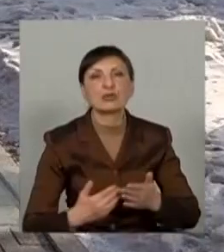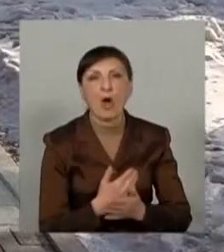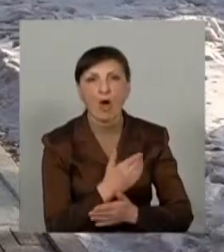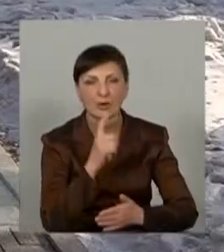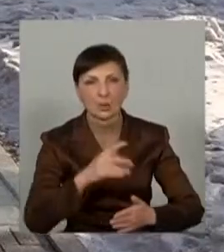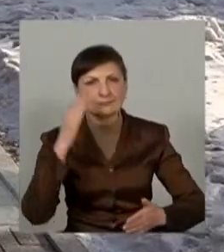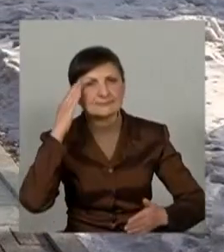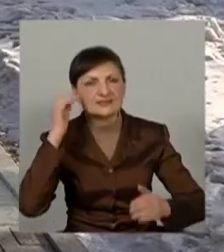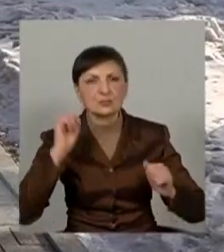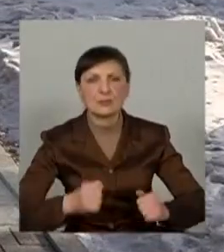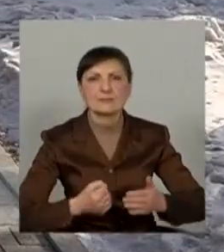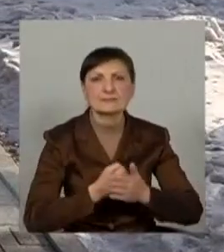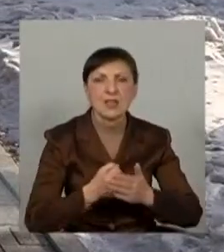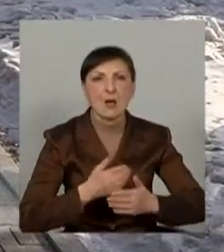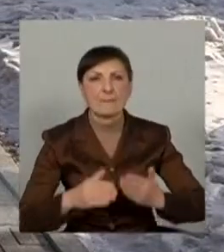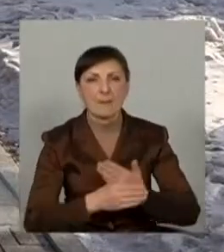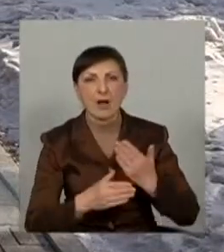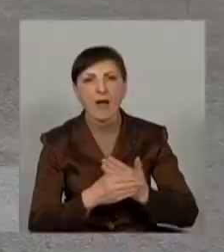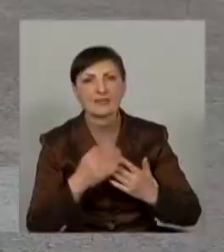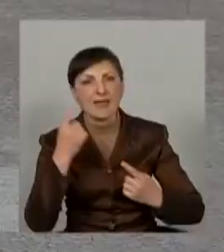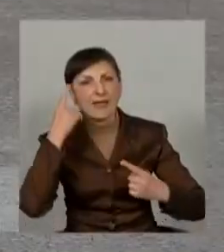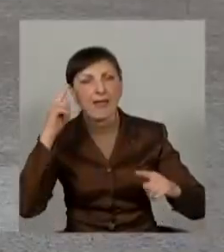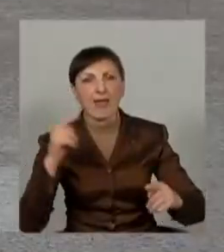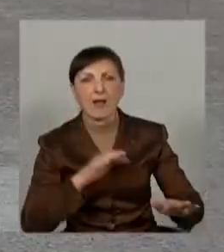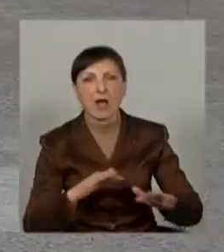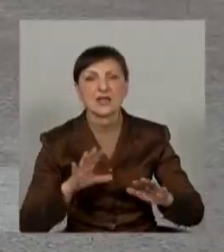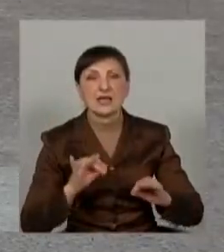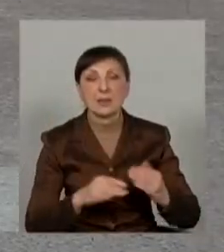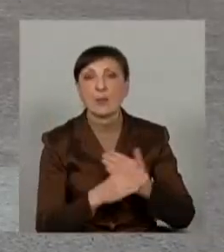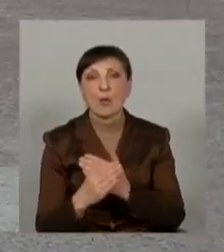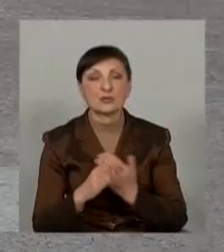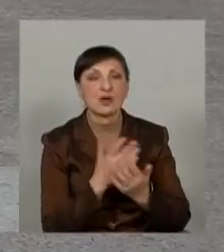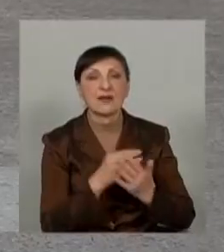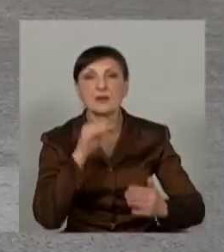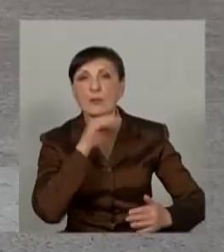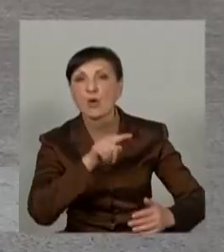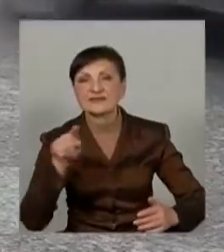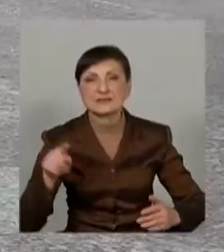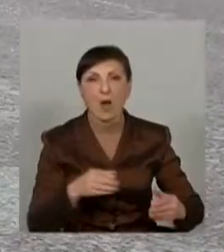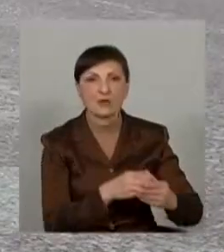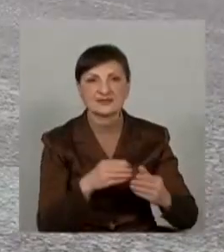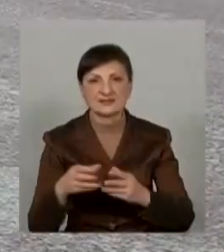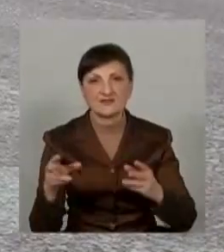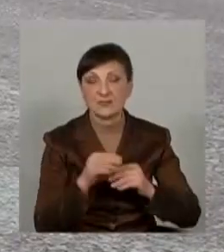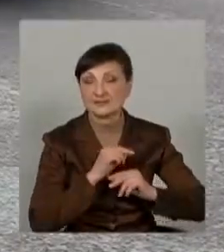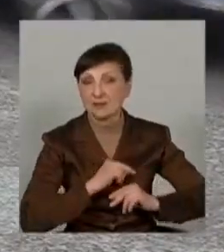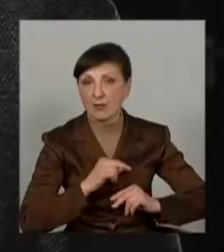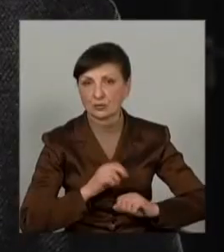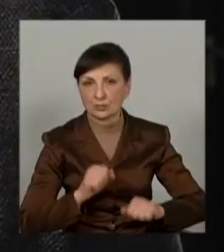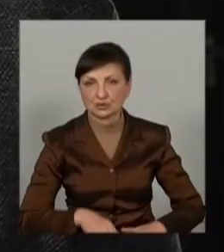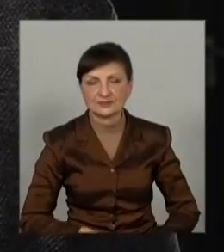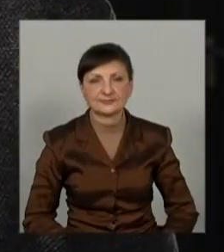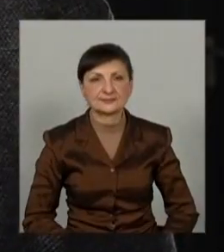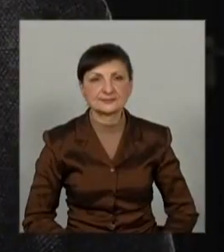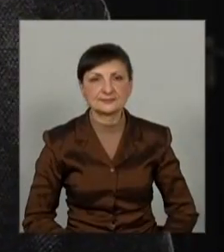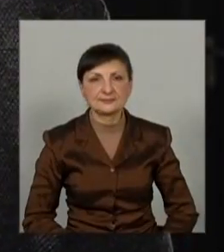формации, способных продвигать эффективные идеи и взаимодействовать с отраслевыми профессиональными ассоциациями.